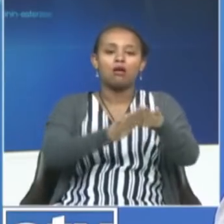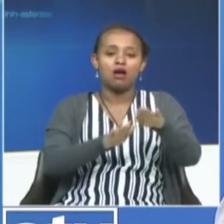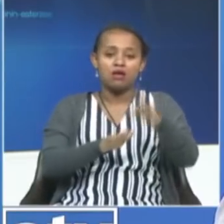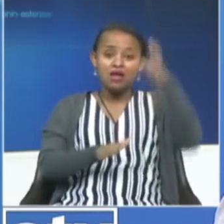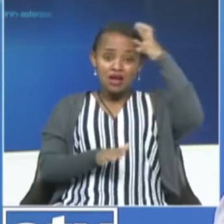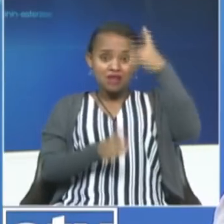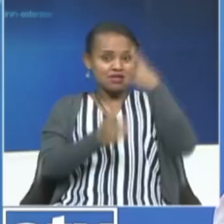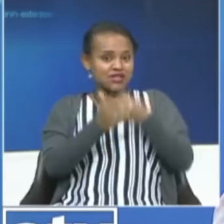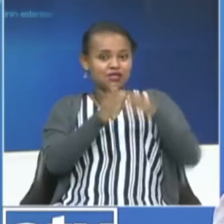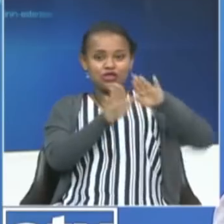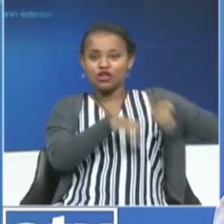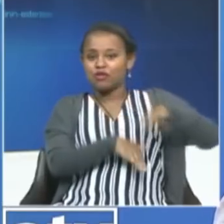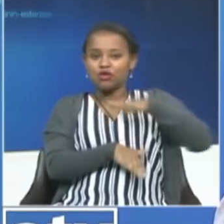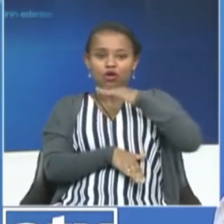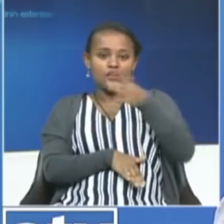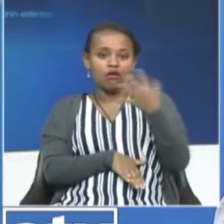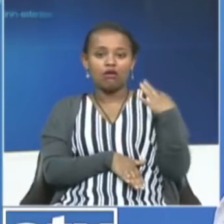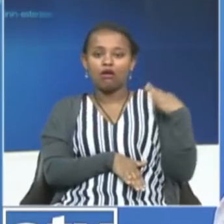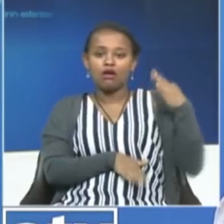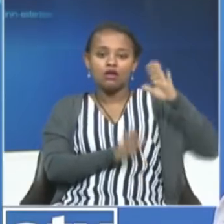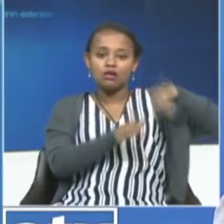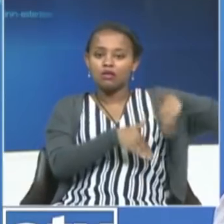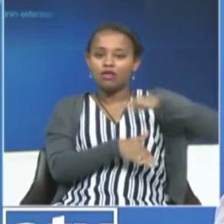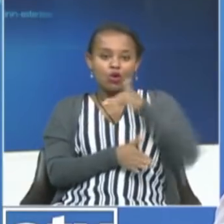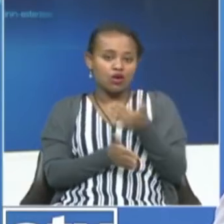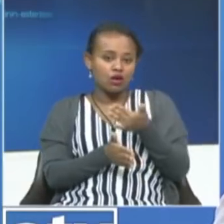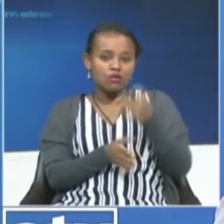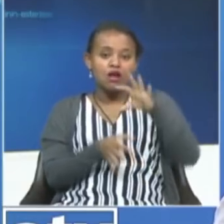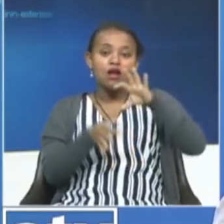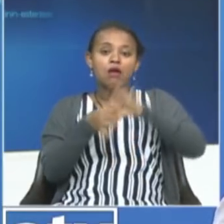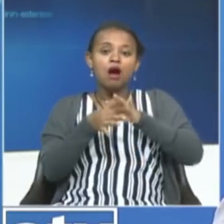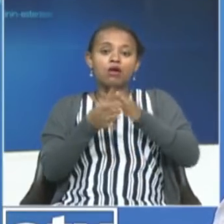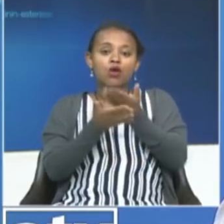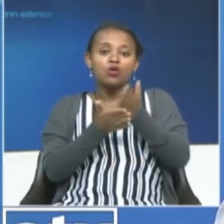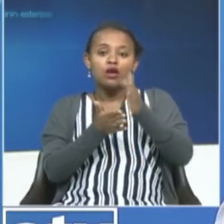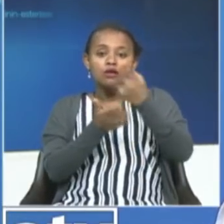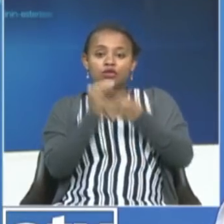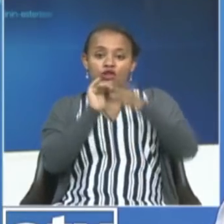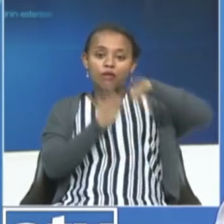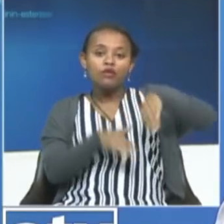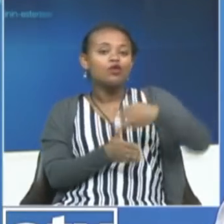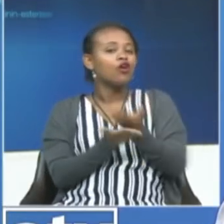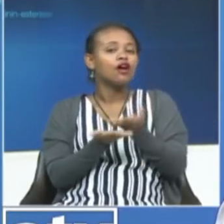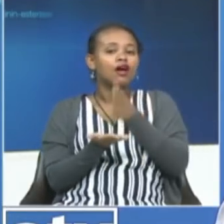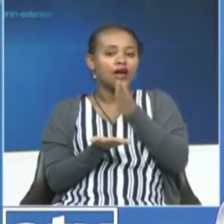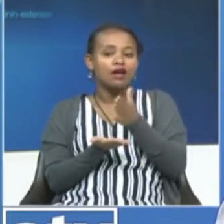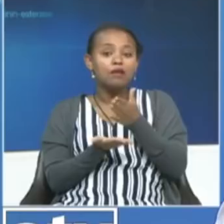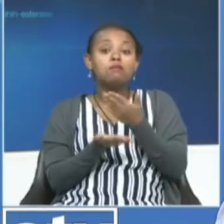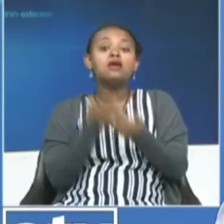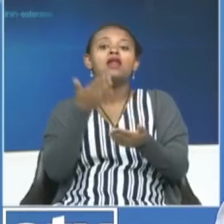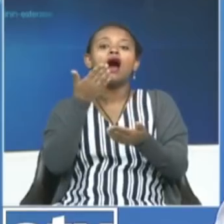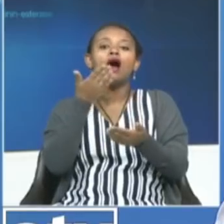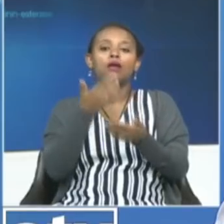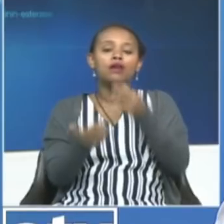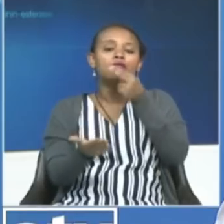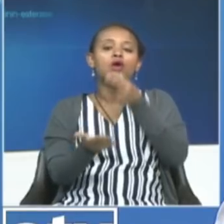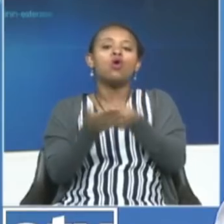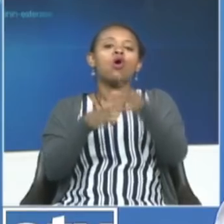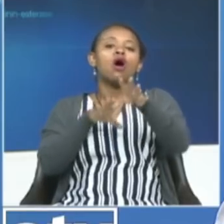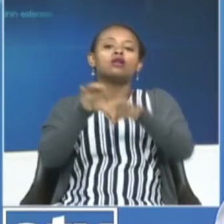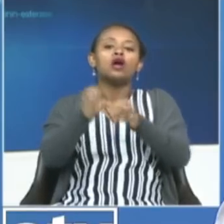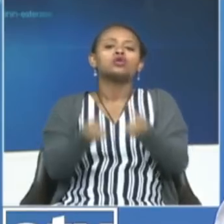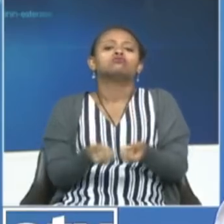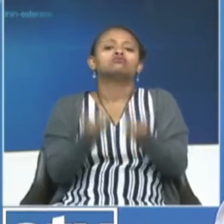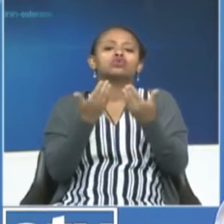አይደለም፣ ለሆነ ግለሰብ ምንተው አይደለም፣ ለማህበራዊ ጉዳይ ብቻ ምንተው አይደለም። እና ምናልባት በጎ አድራጊዎች እንግዲህ